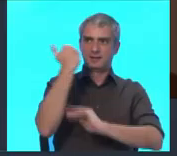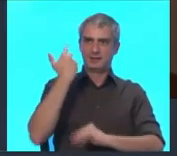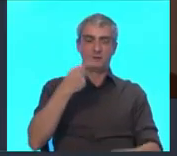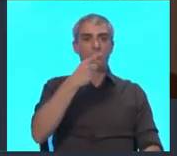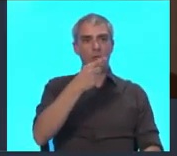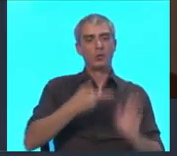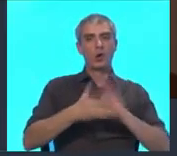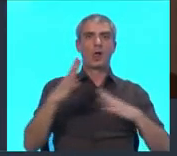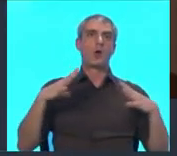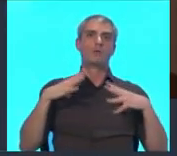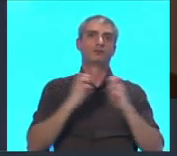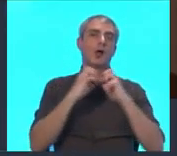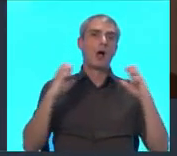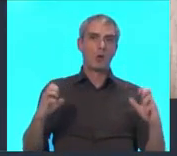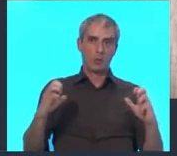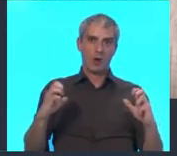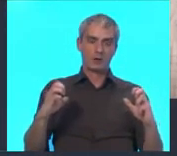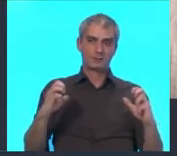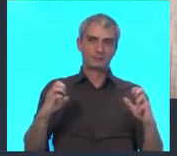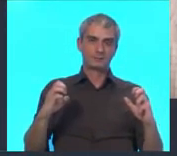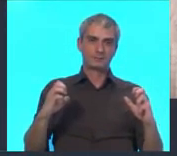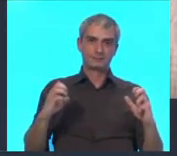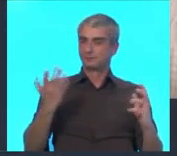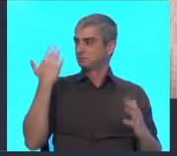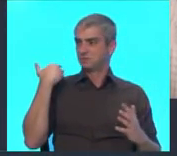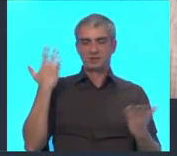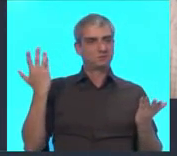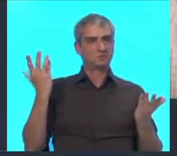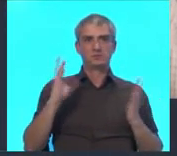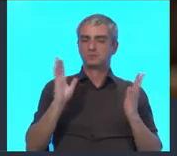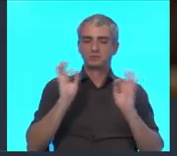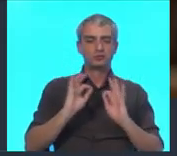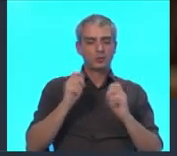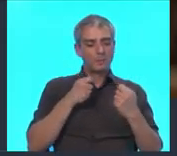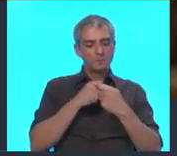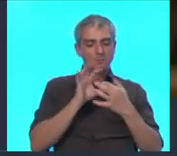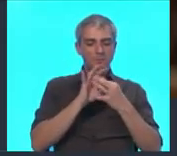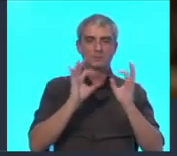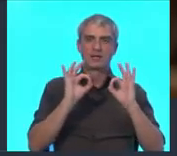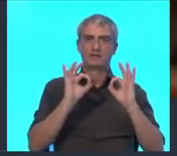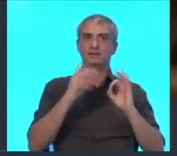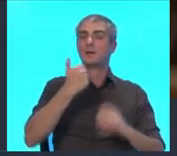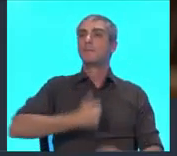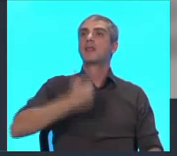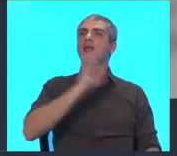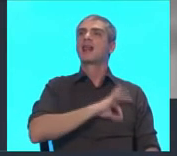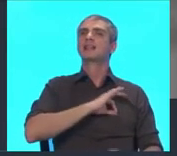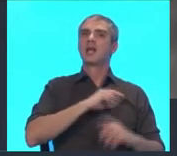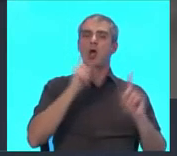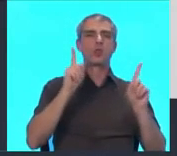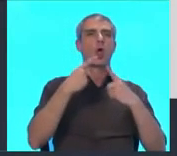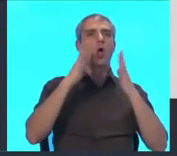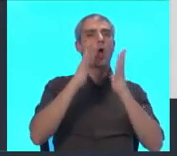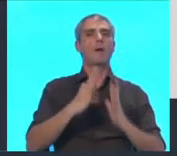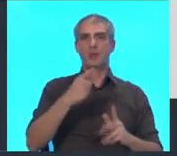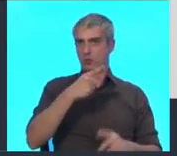לחופשה ממושכת, ומאז לא היה איתו שום מגע. מנהל התיכון לאומנויות תלמה ילין כתב